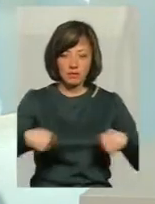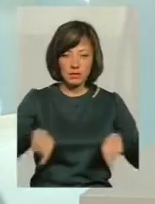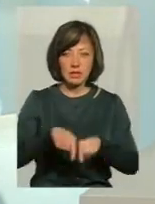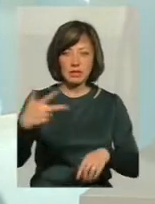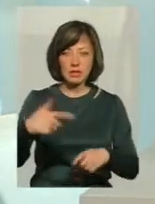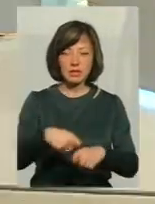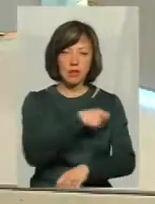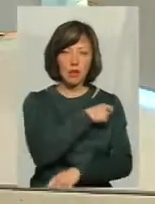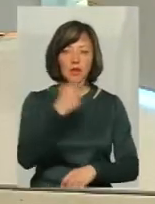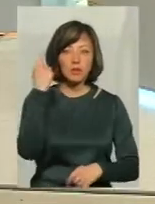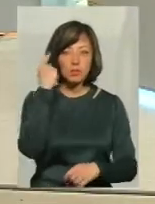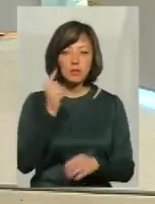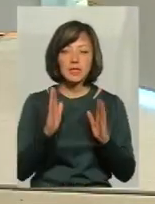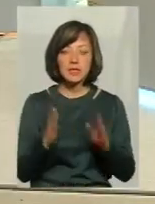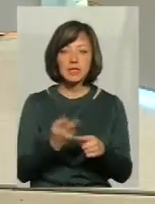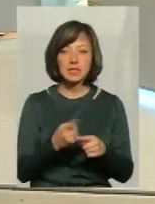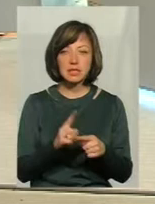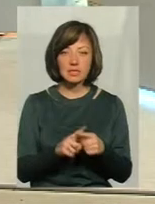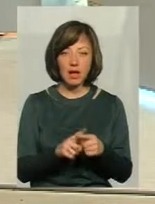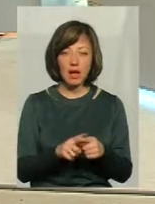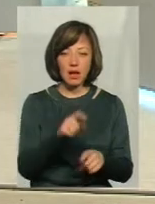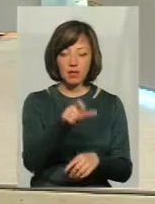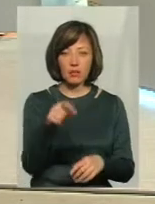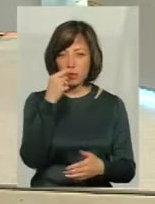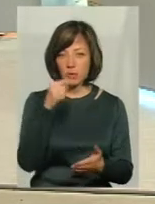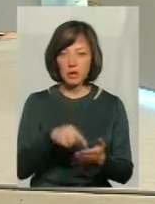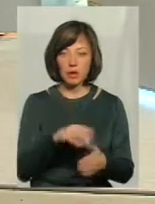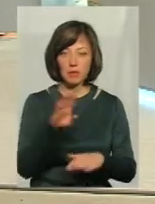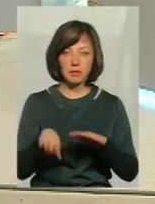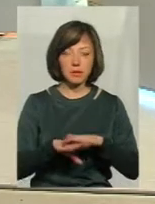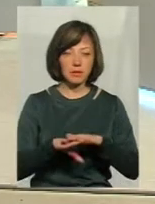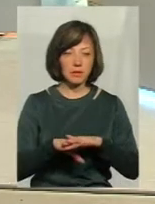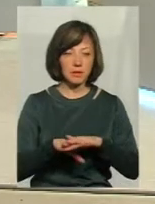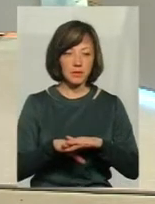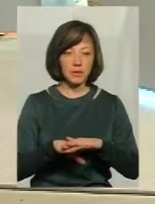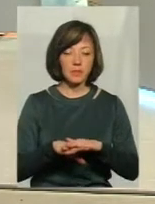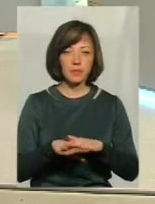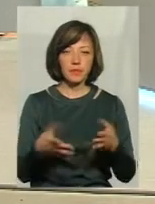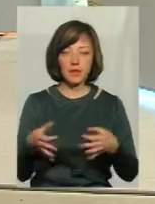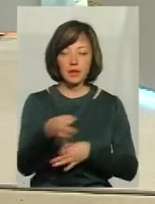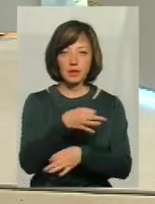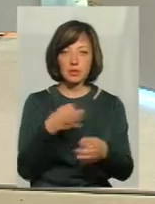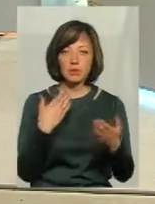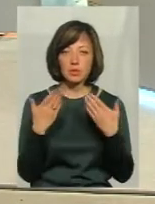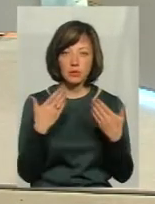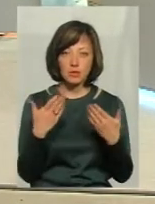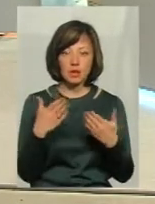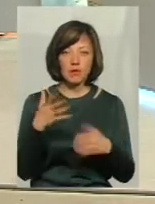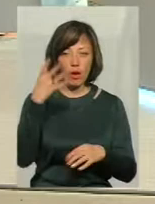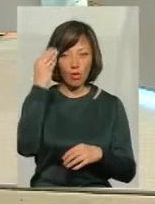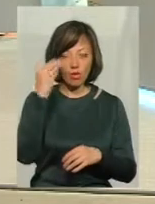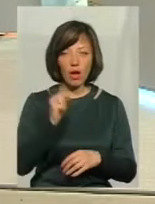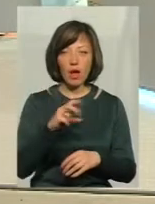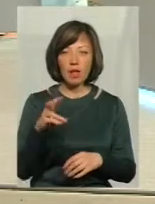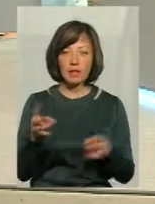та? Тому що я думаю, що тільки ця цільова аудиторія підпадає під там, ну, до діалогу, тобто з ними спілкуються і з ними рахуються.